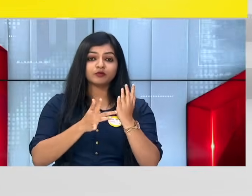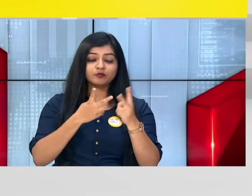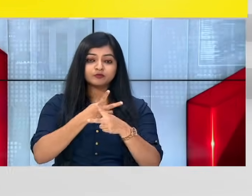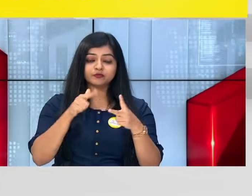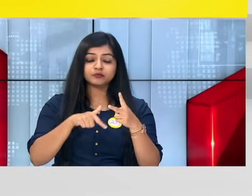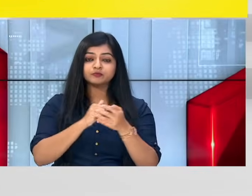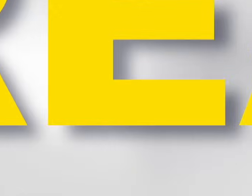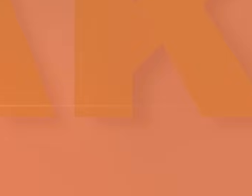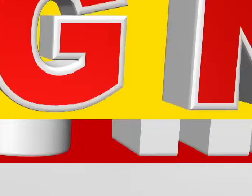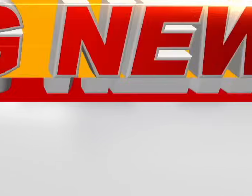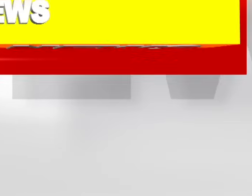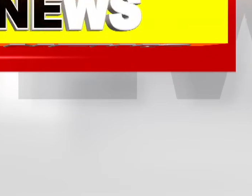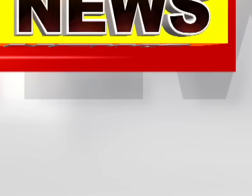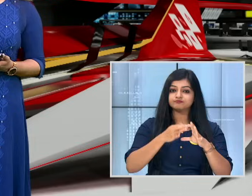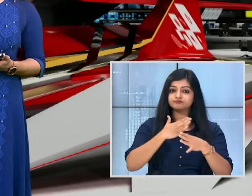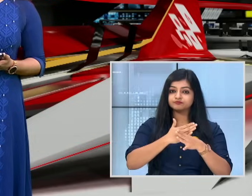bilateral relationship.